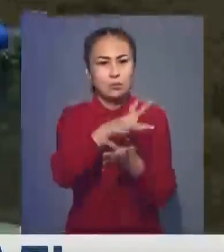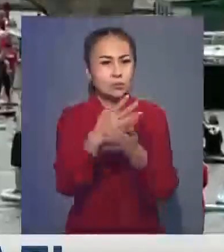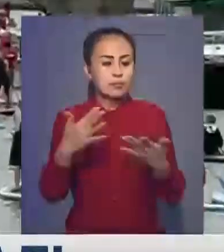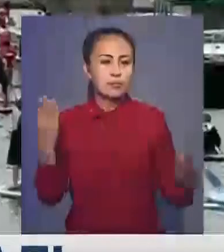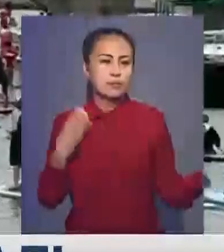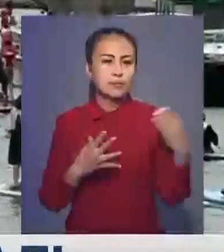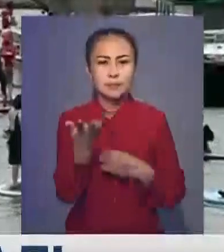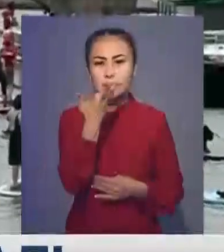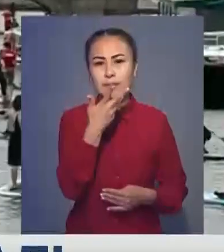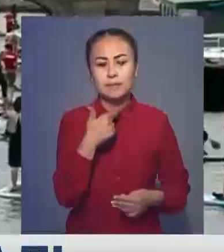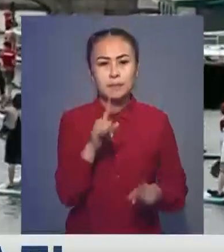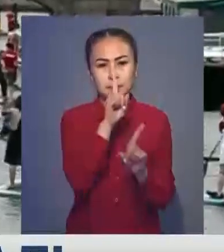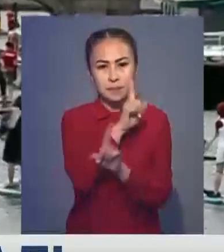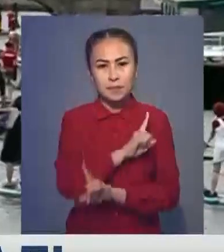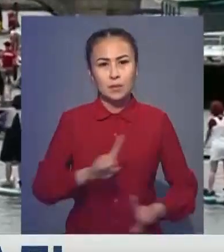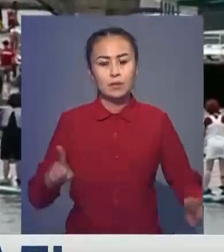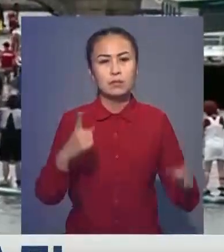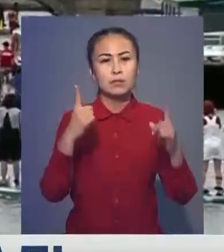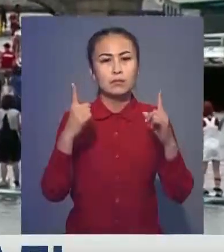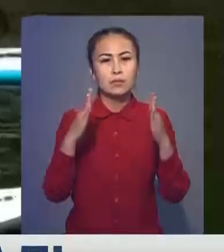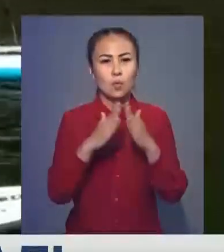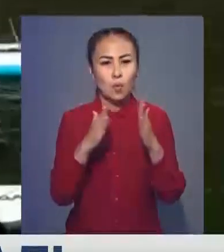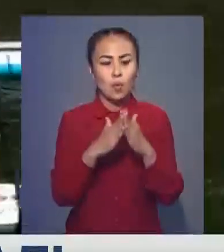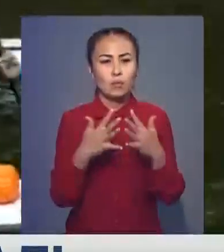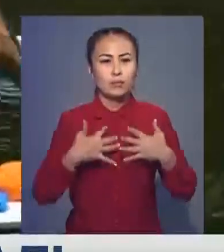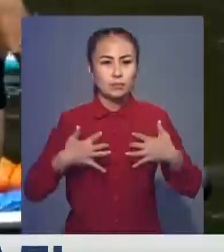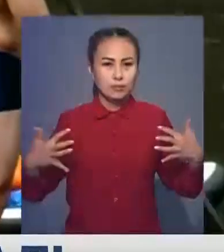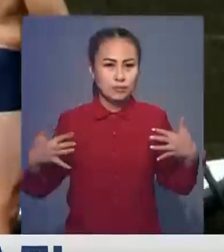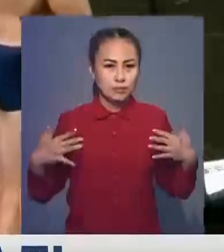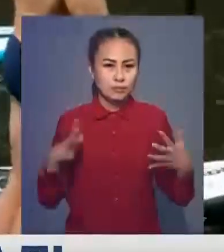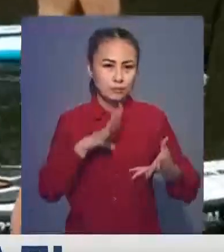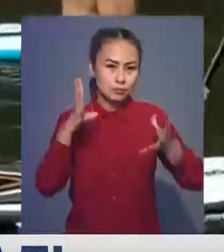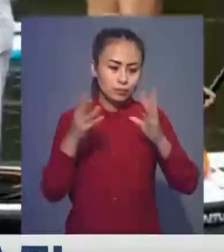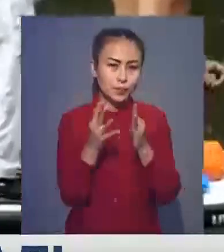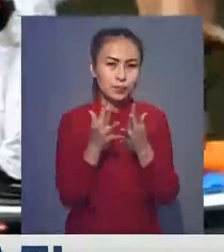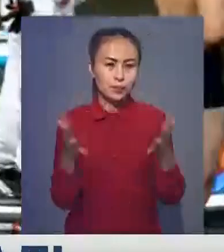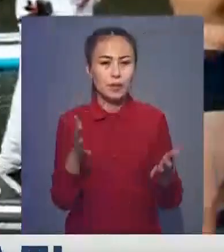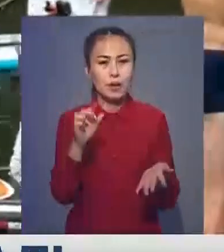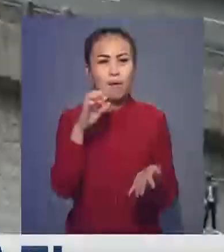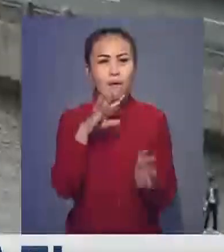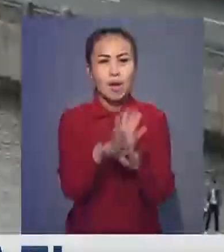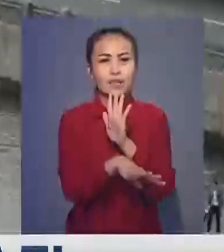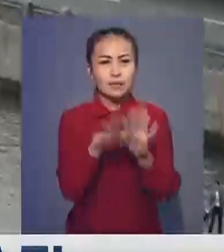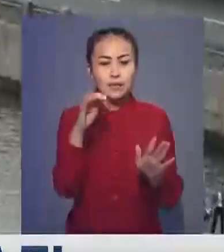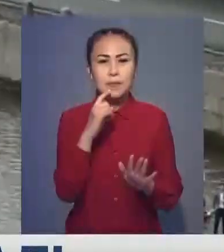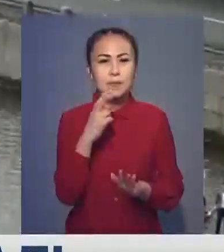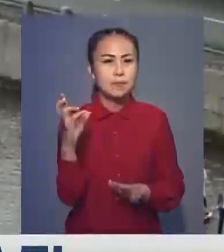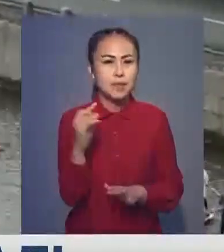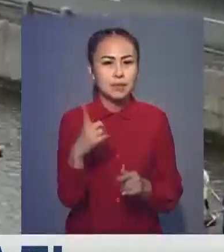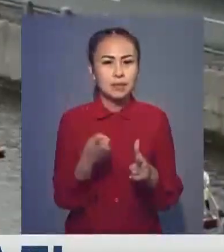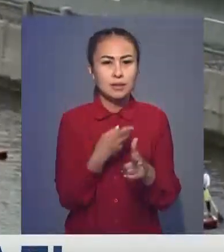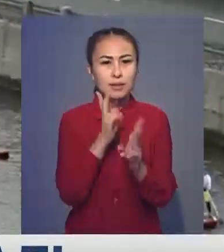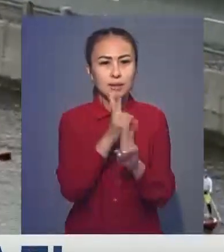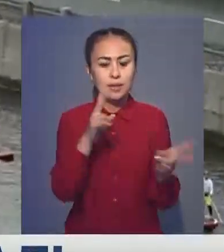түсті ерекше киіммен ерекшеленсе, енді бірі үй жануарын ертіп көзге түсті. Басым бөлігі белгіленген межеге қиындықсыз жетті, ал